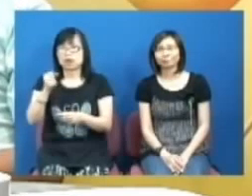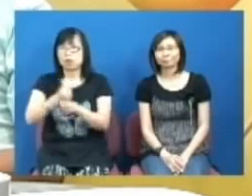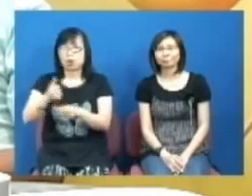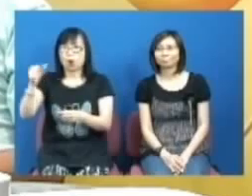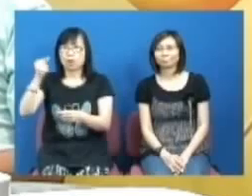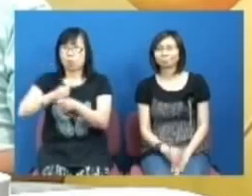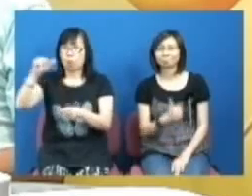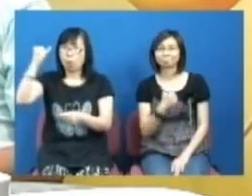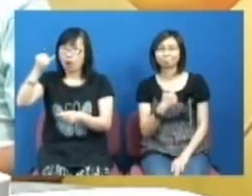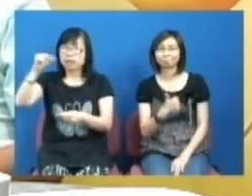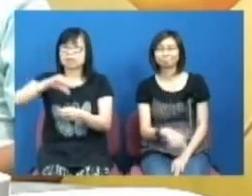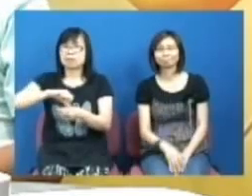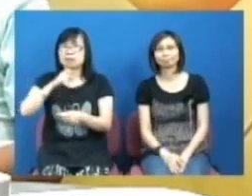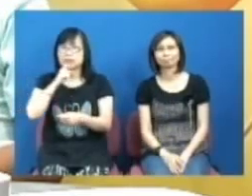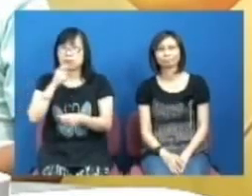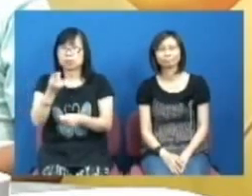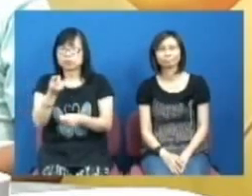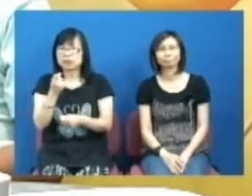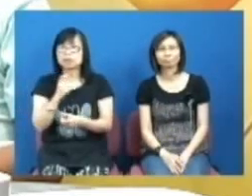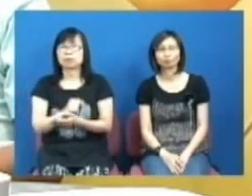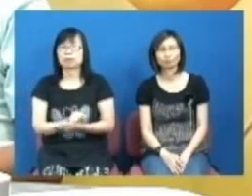餘。